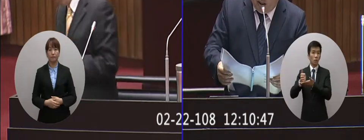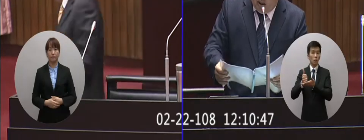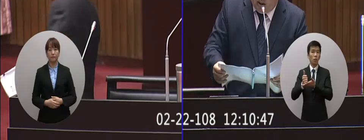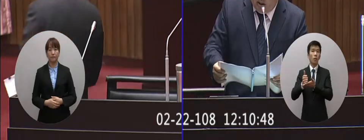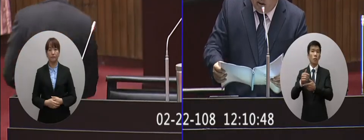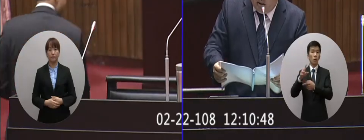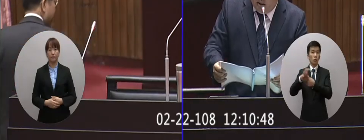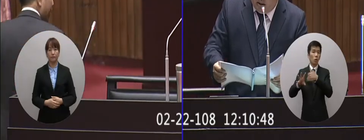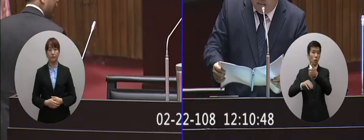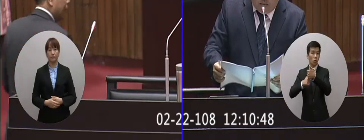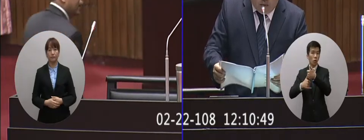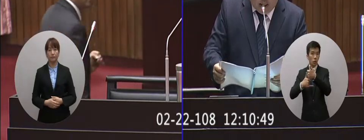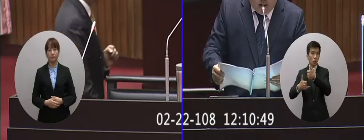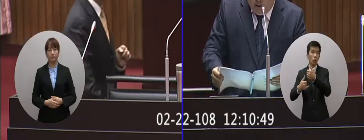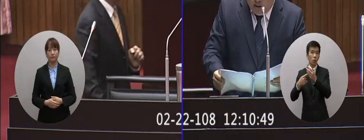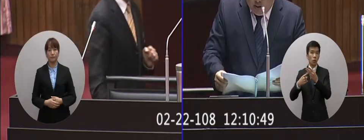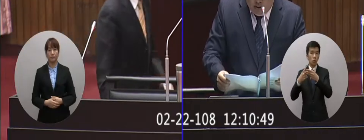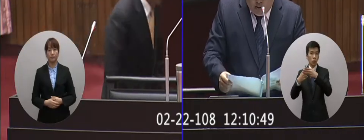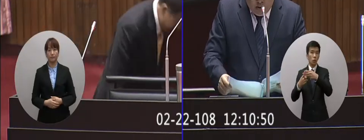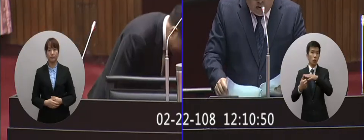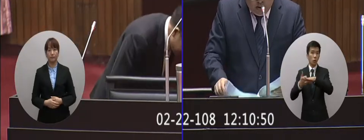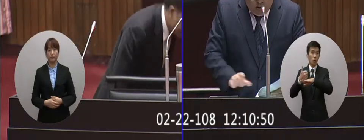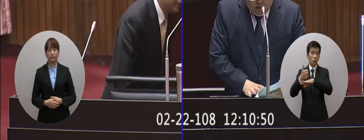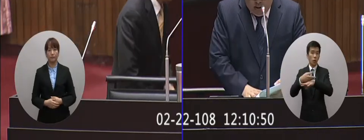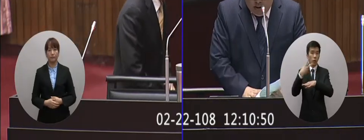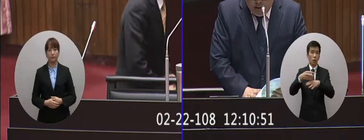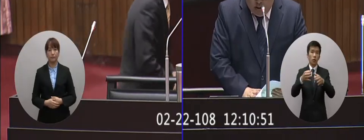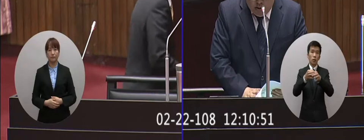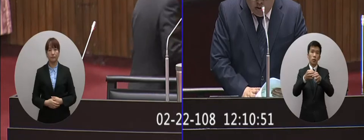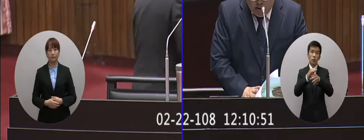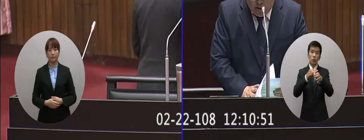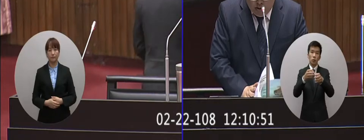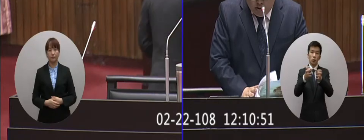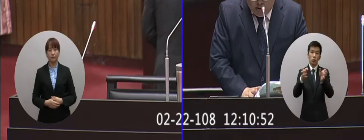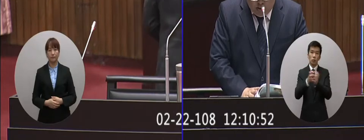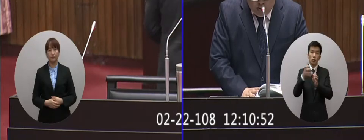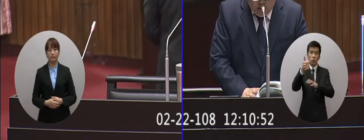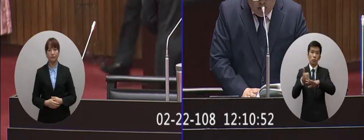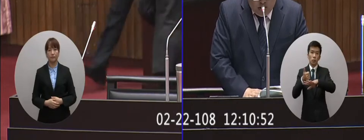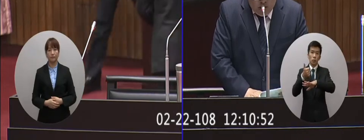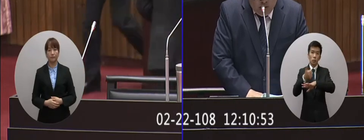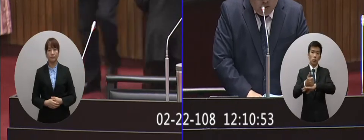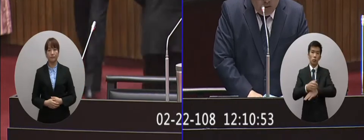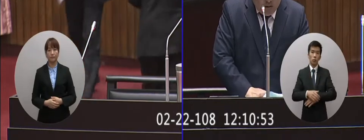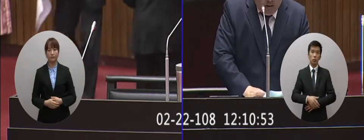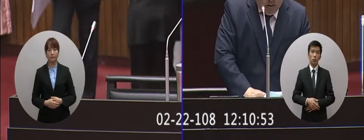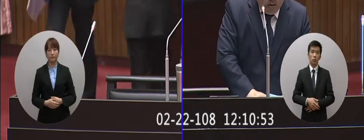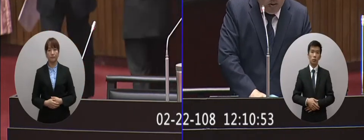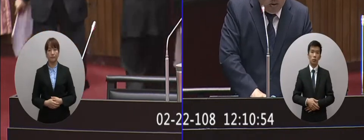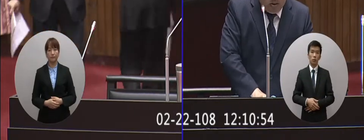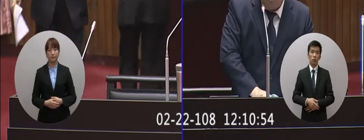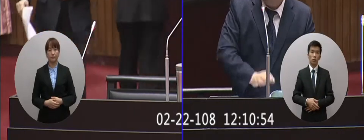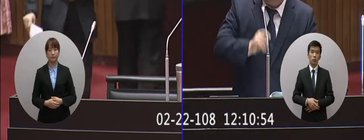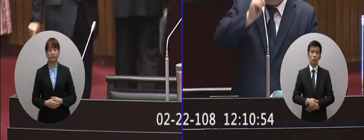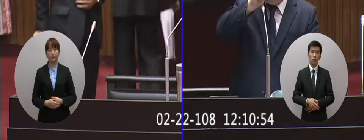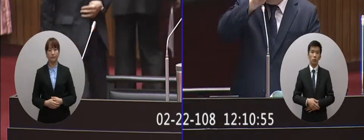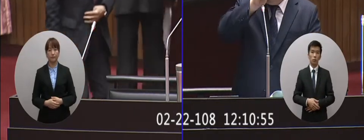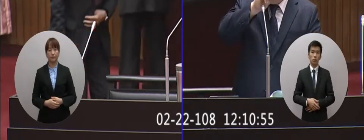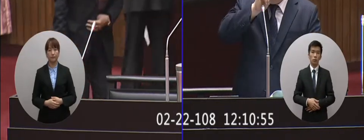农委会主委跟经济部部长？ 请农委会陈主委、经济部沈部长。